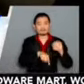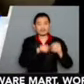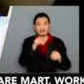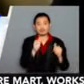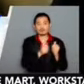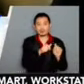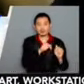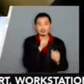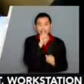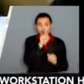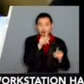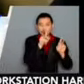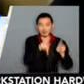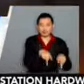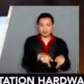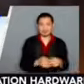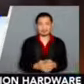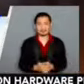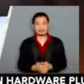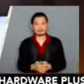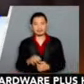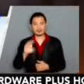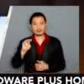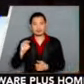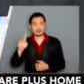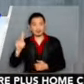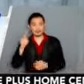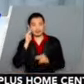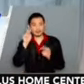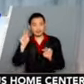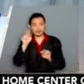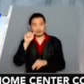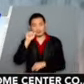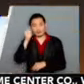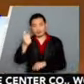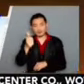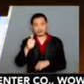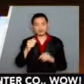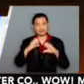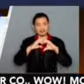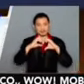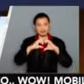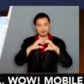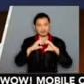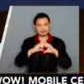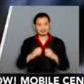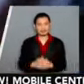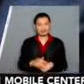yan ng Magpakailanman bukas sa GMA 8:15 p.m. pagkatapos ng Running Man Philippines.